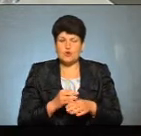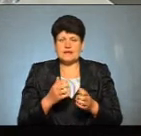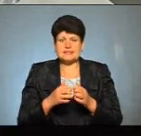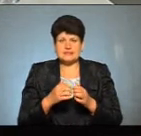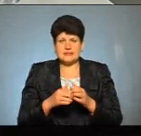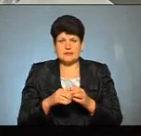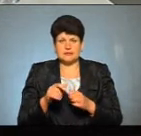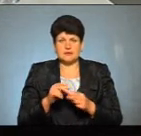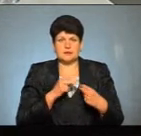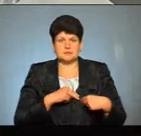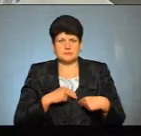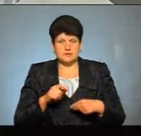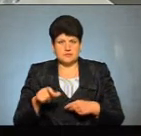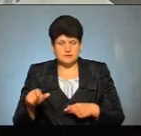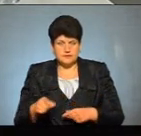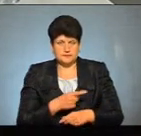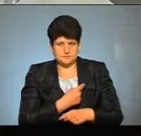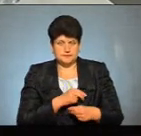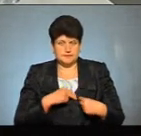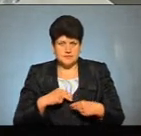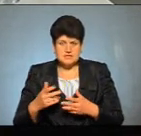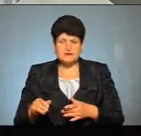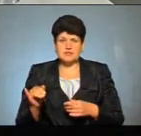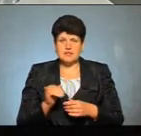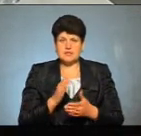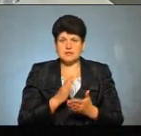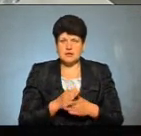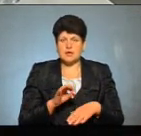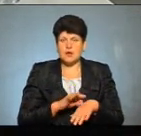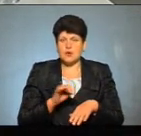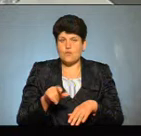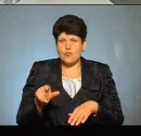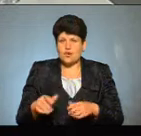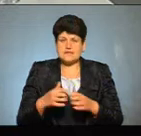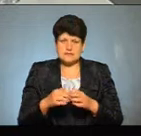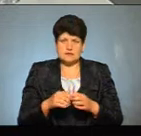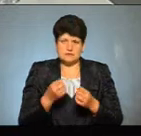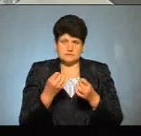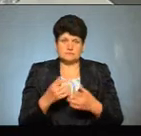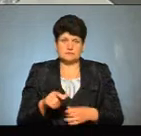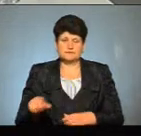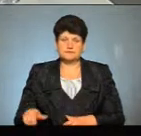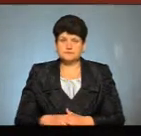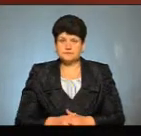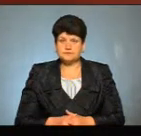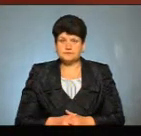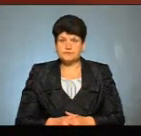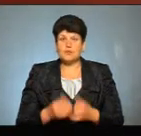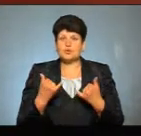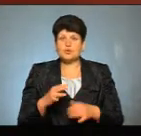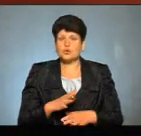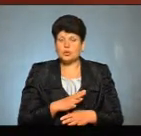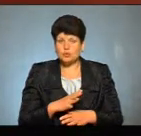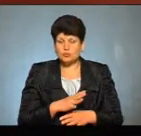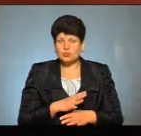персоналу, серед медичних працівників, так і є хворі серед пацієнтів. Сьогодні відбувся